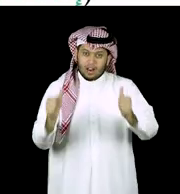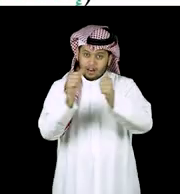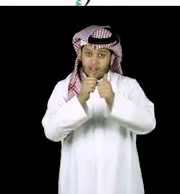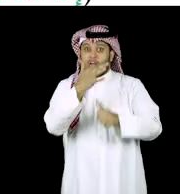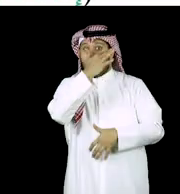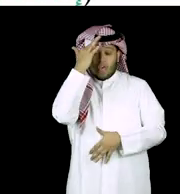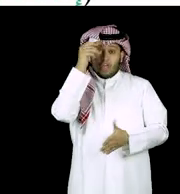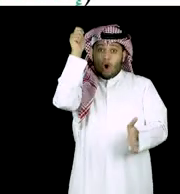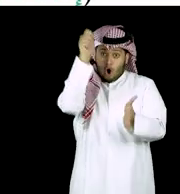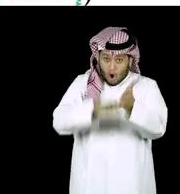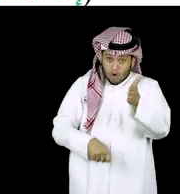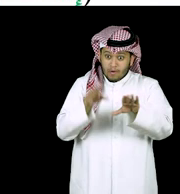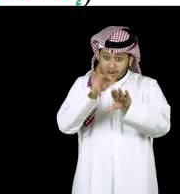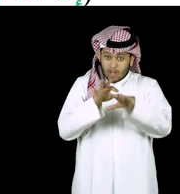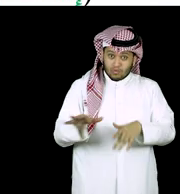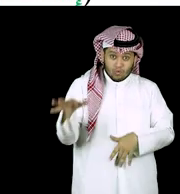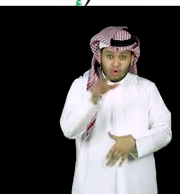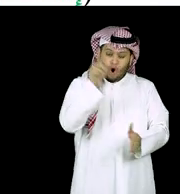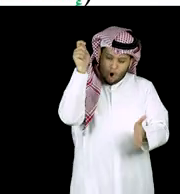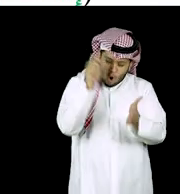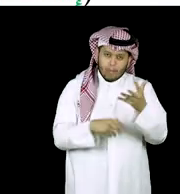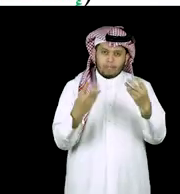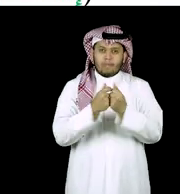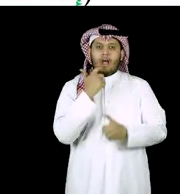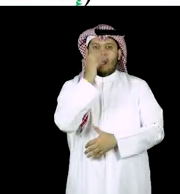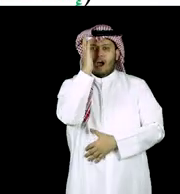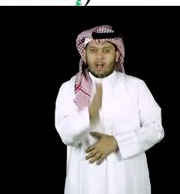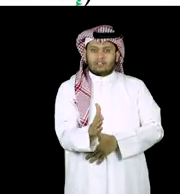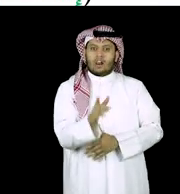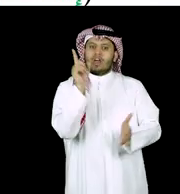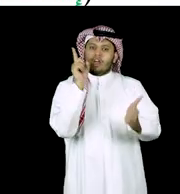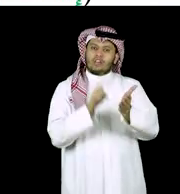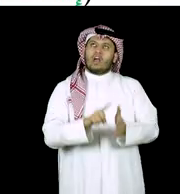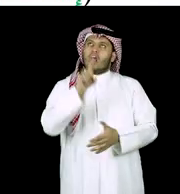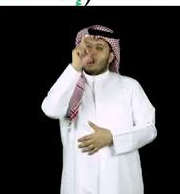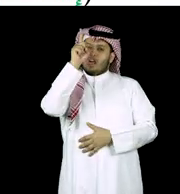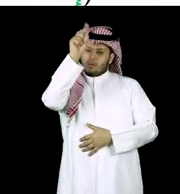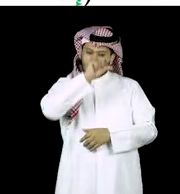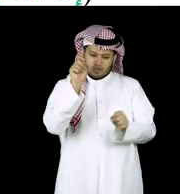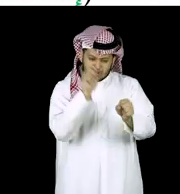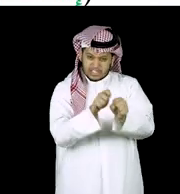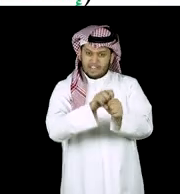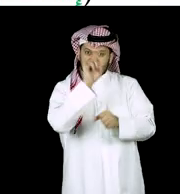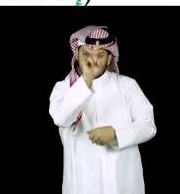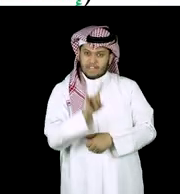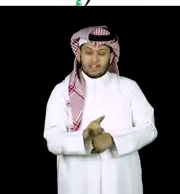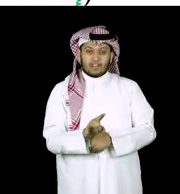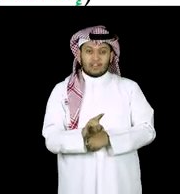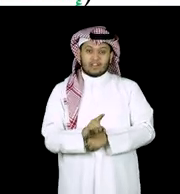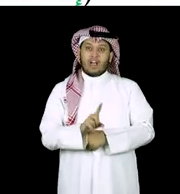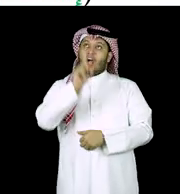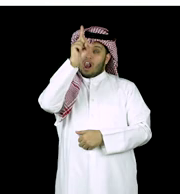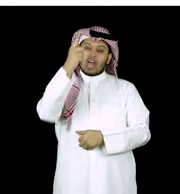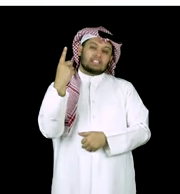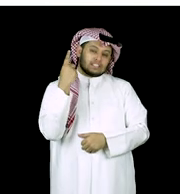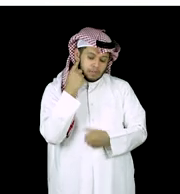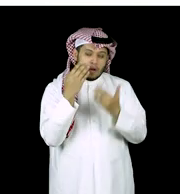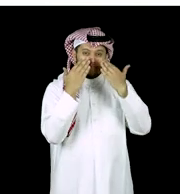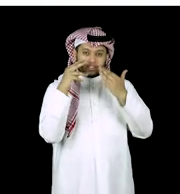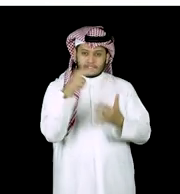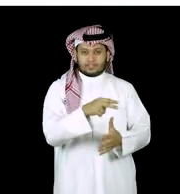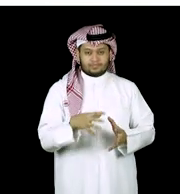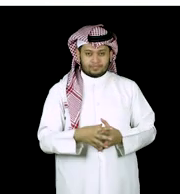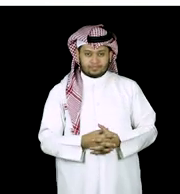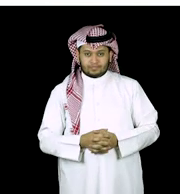وإذا حكمتم بين الناس أن تحكموا بالعدل، إن الله نعم ما يعظكم به، إن الله كان سميعا بصيرا.